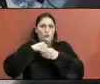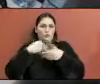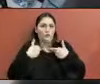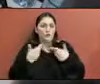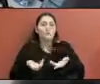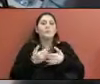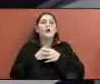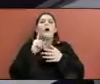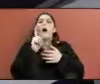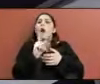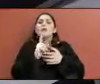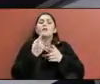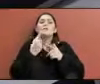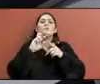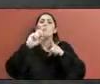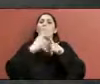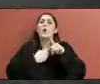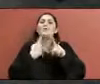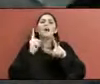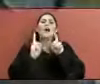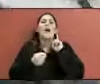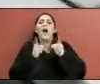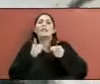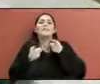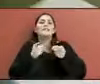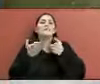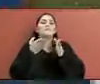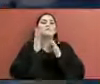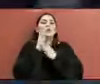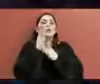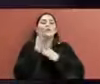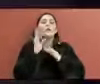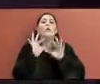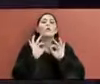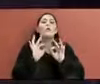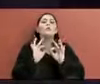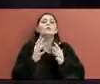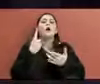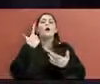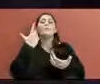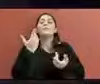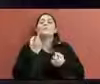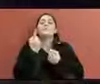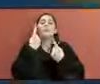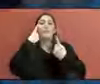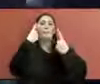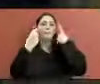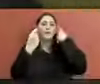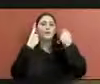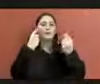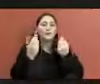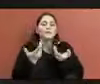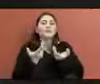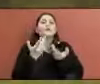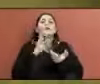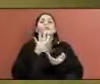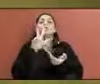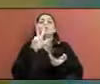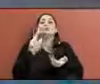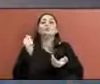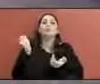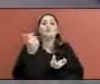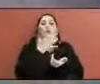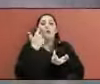Hangi projeyle gittiysek, ne ihtiyacımızı biz bildirdiysek, özellikle 43 tane engelli